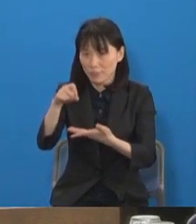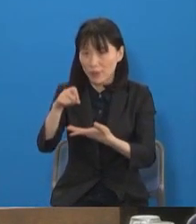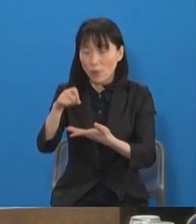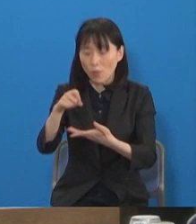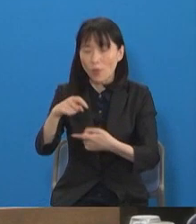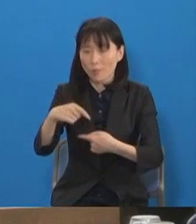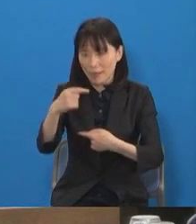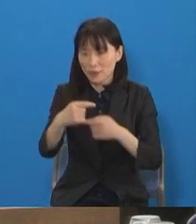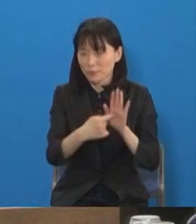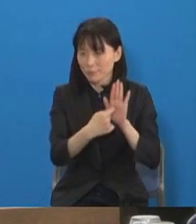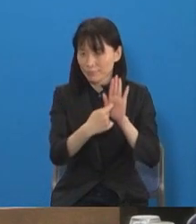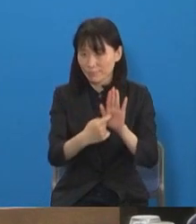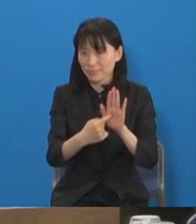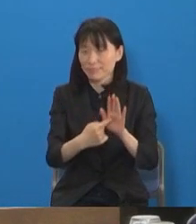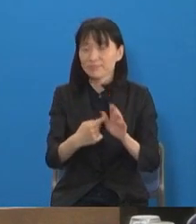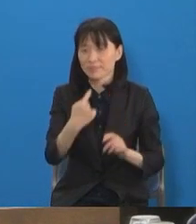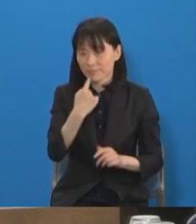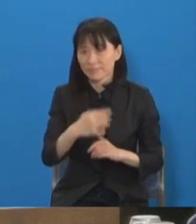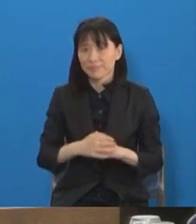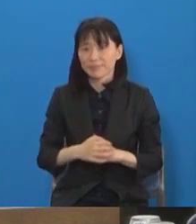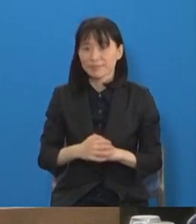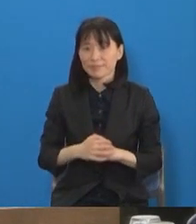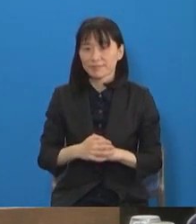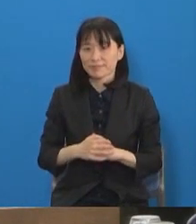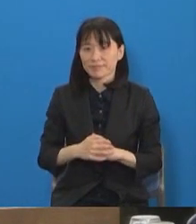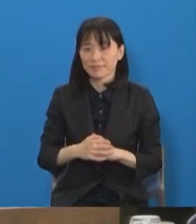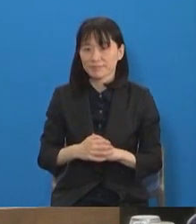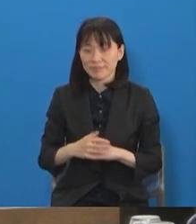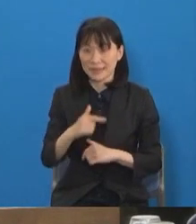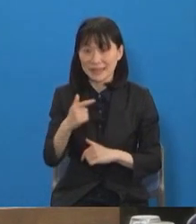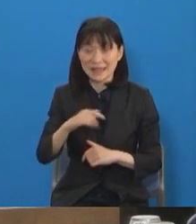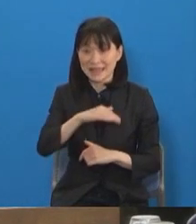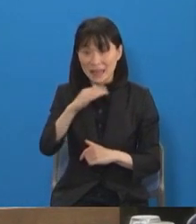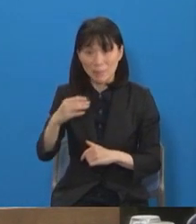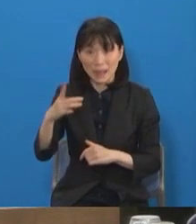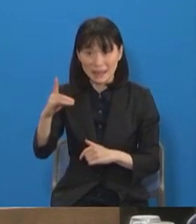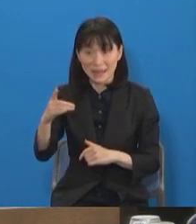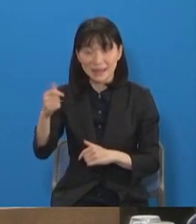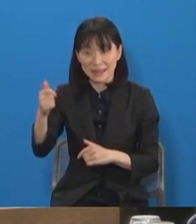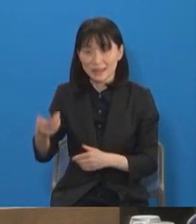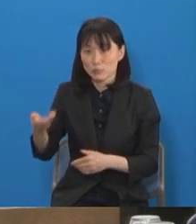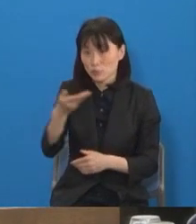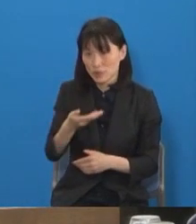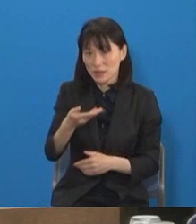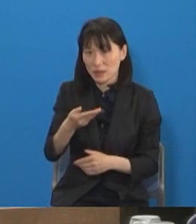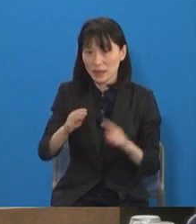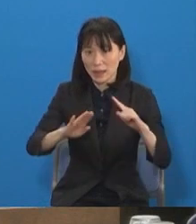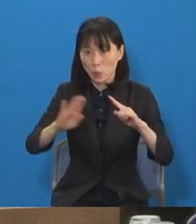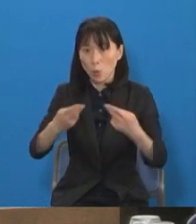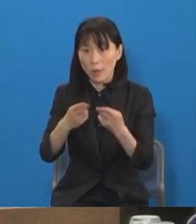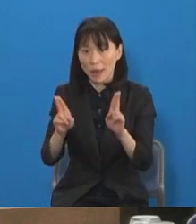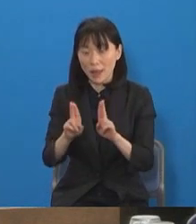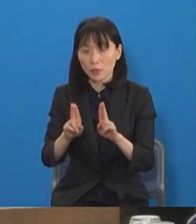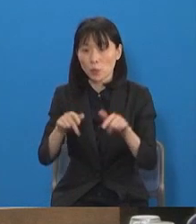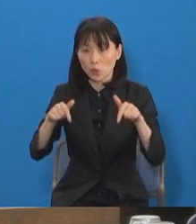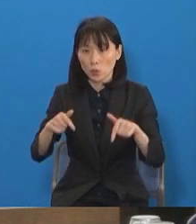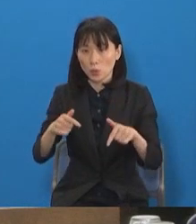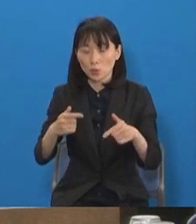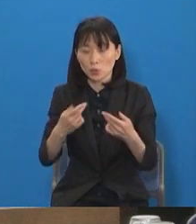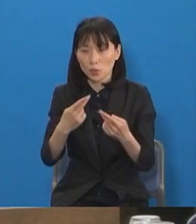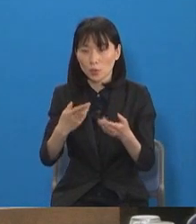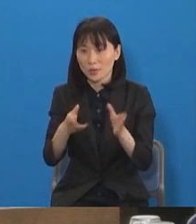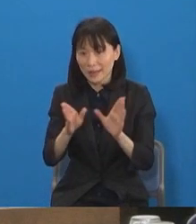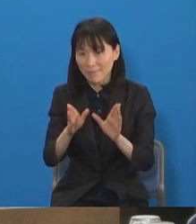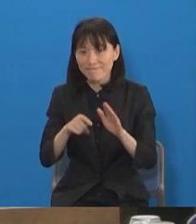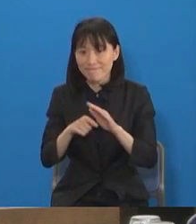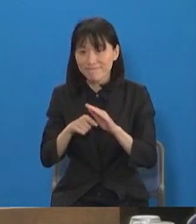にお誓い申し上げます。それでは西山信正議員に続き、公明党京都市会議員団を代表い